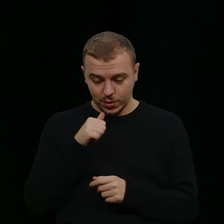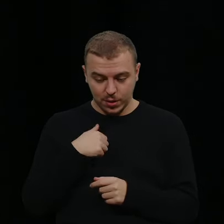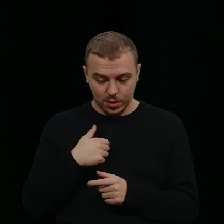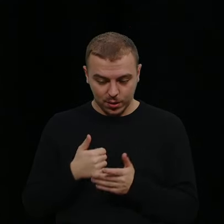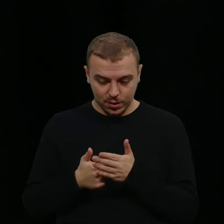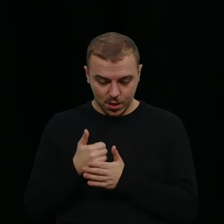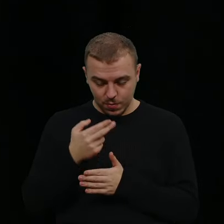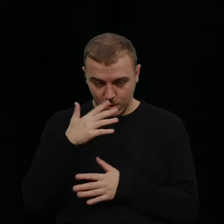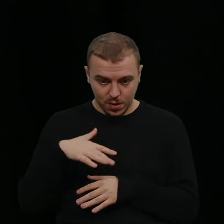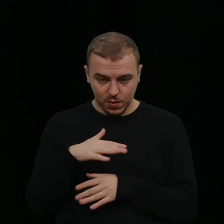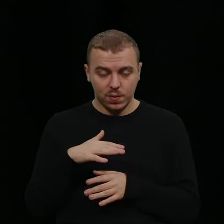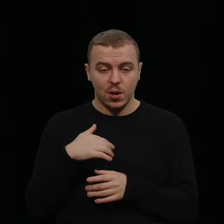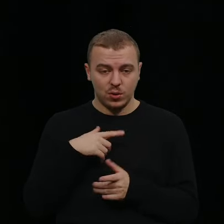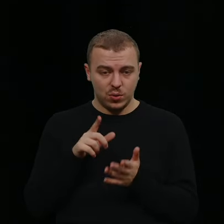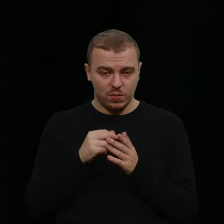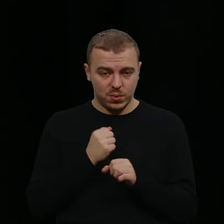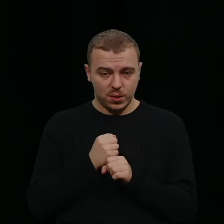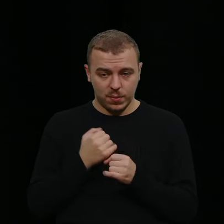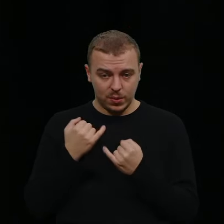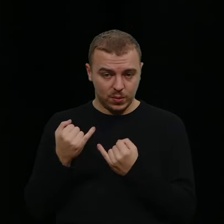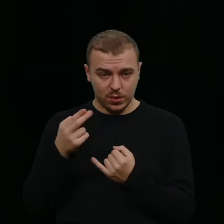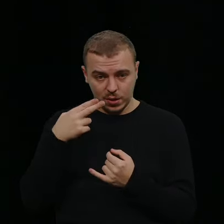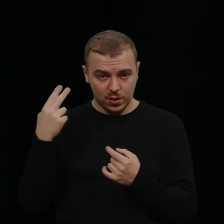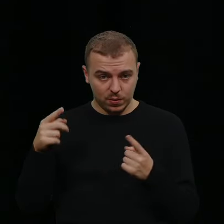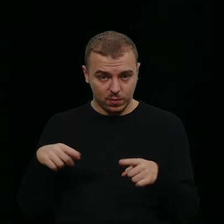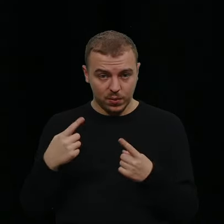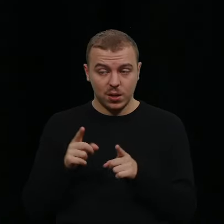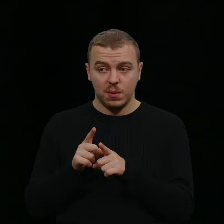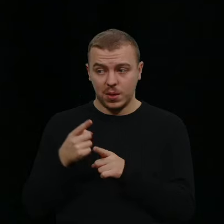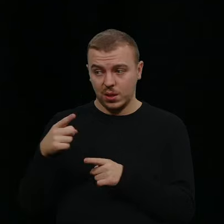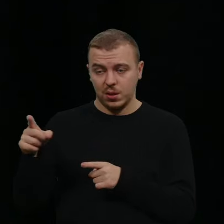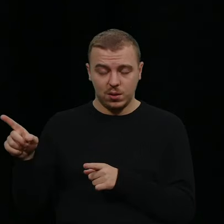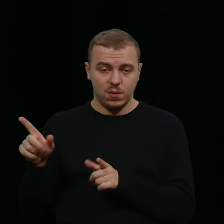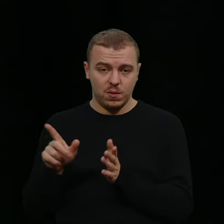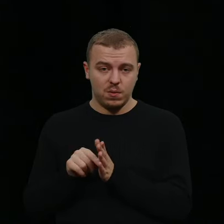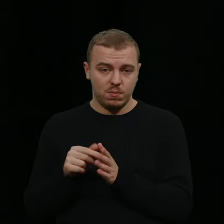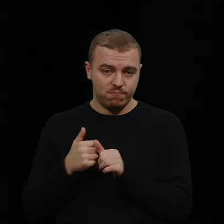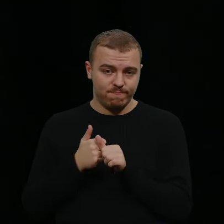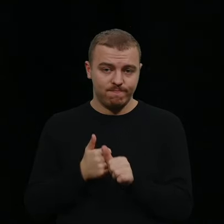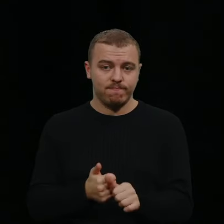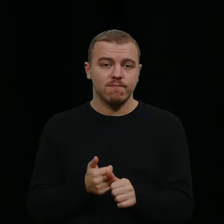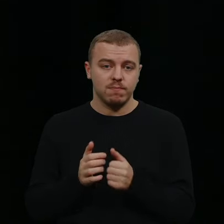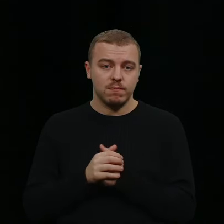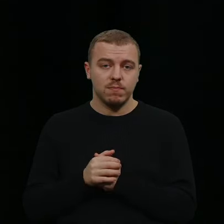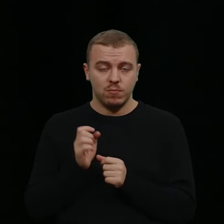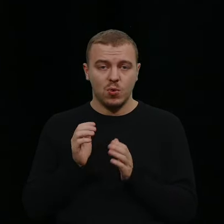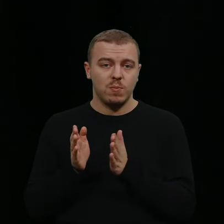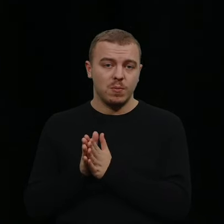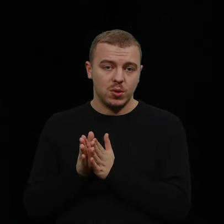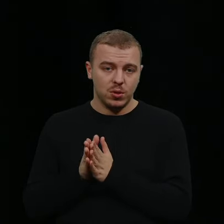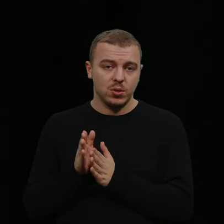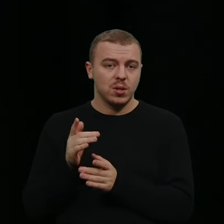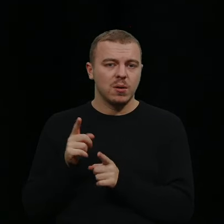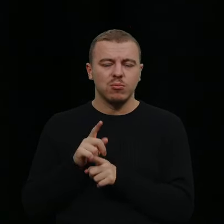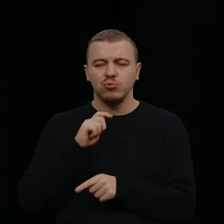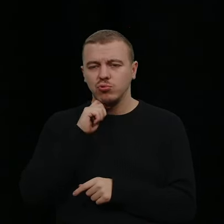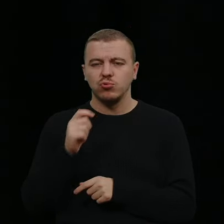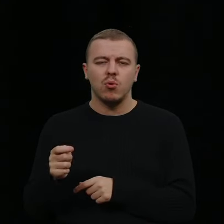reiškia, tai aš turiu daryti ir ne tik apie save galvoti. Aš manau, kad to mes galim paprašyti,